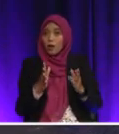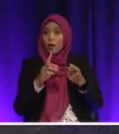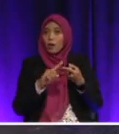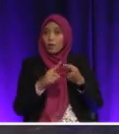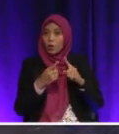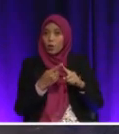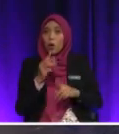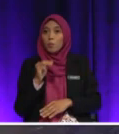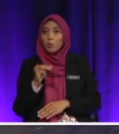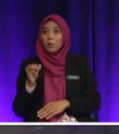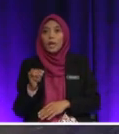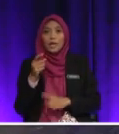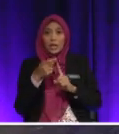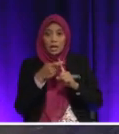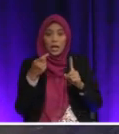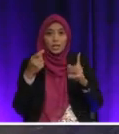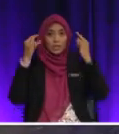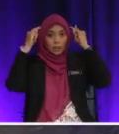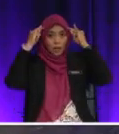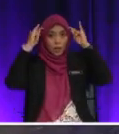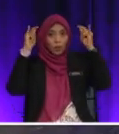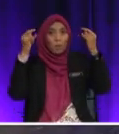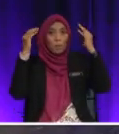SMK Pahang yaitu anak